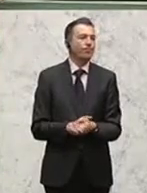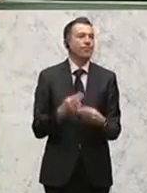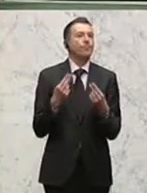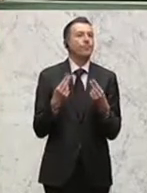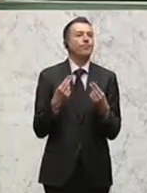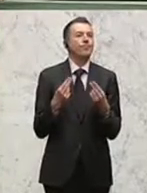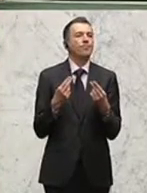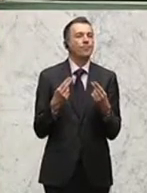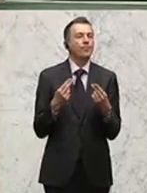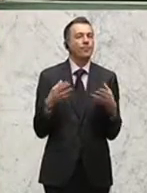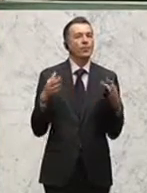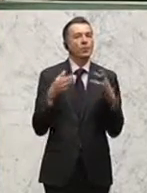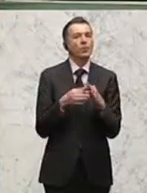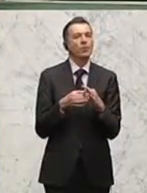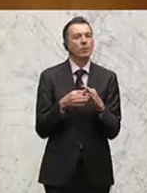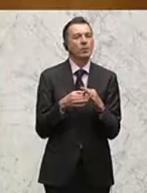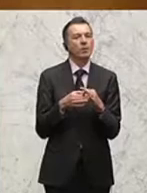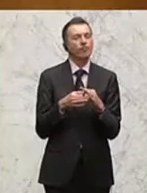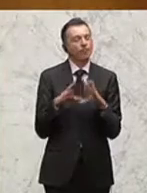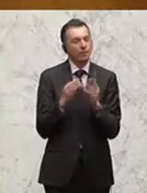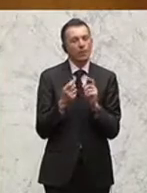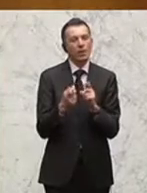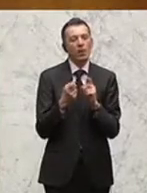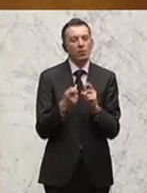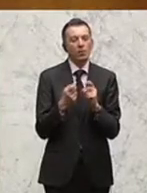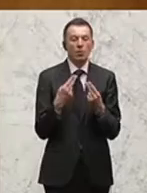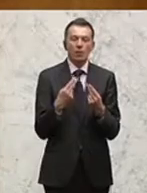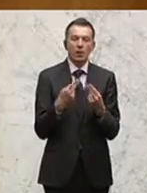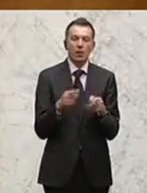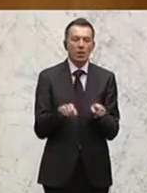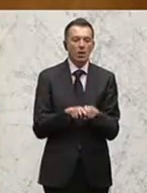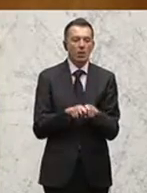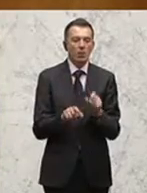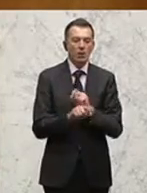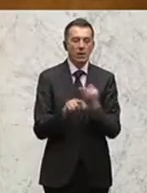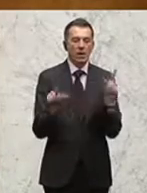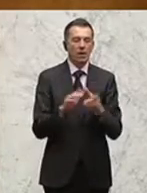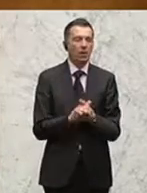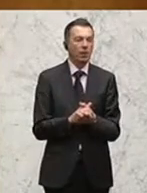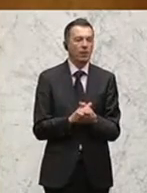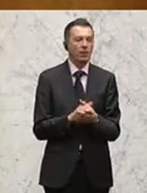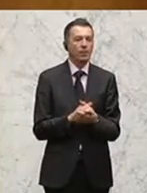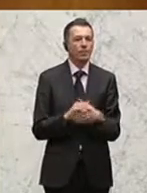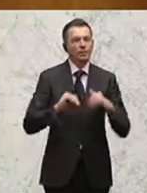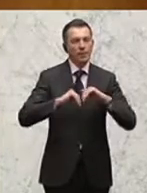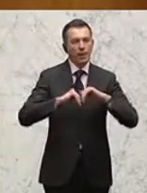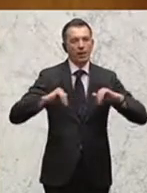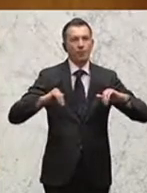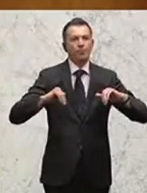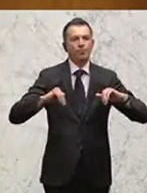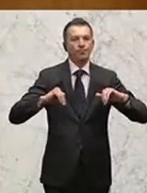Wichtig im Zusammenhang der ganzen Diskussion ist mir aber vor allem auch eine ganz klare Trennlinie zu